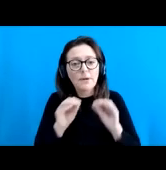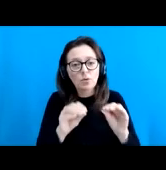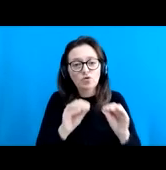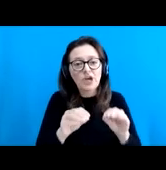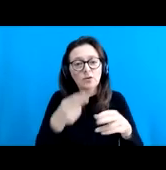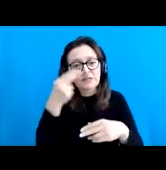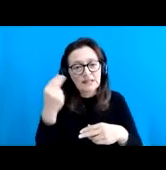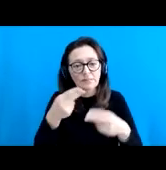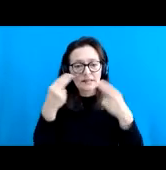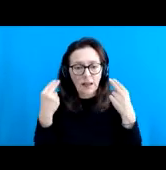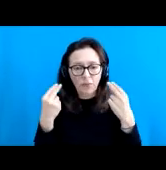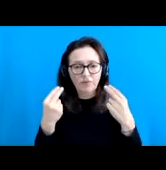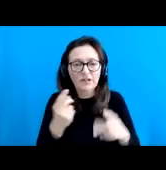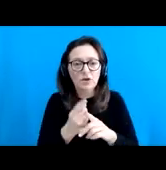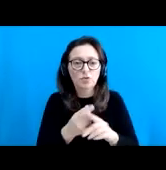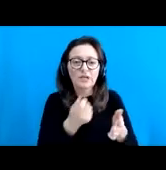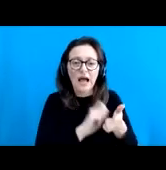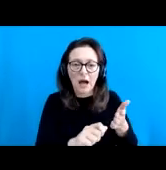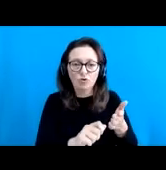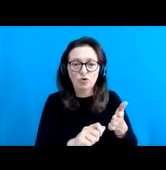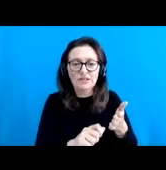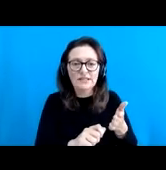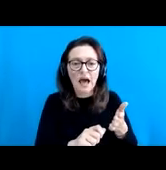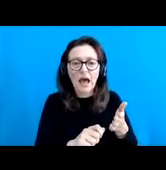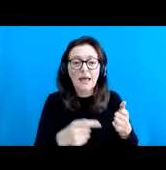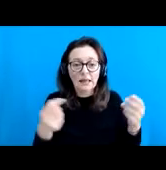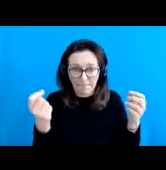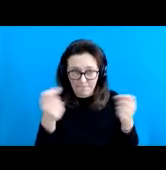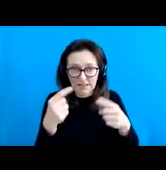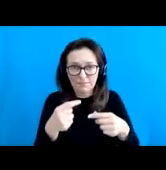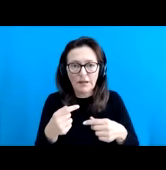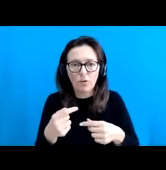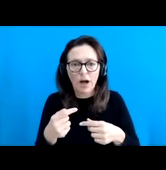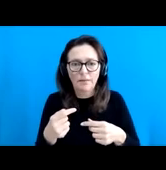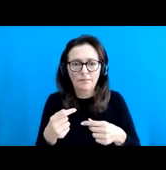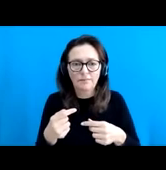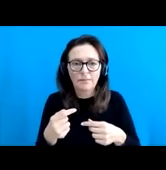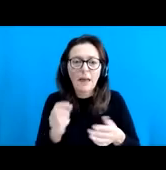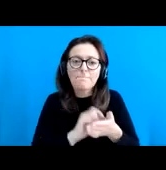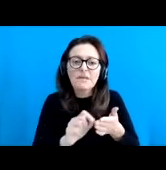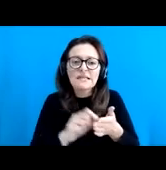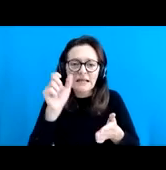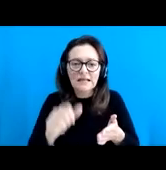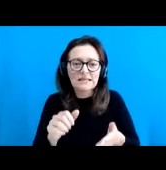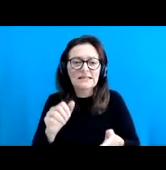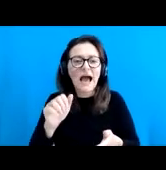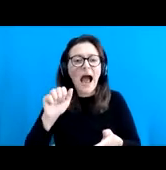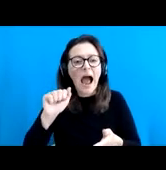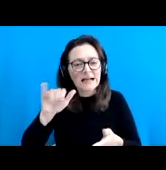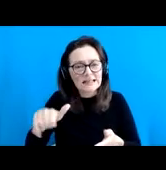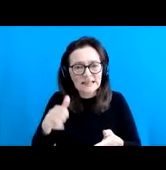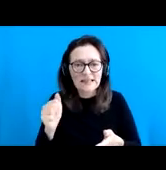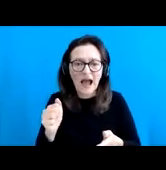slabovidnih ima avtorica prispevka o osebah s slabovidnostjo ali slepoto, pisateljica in